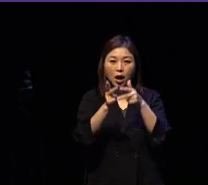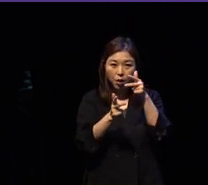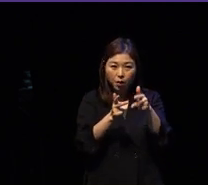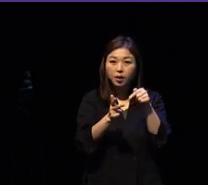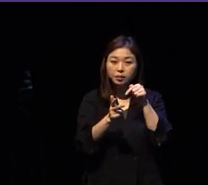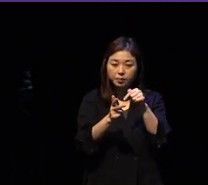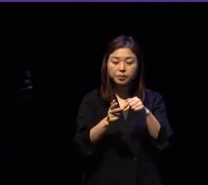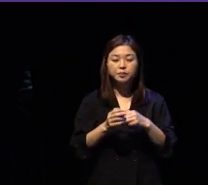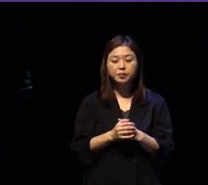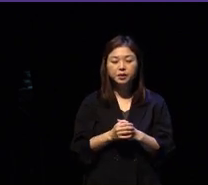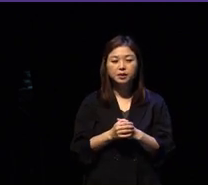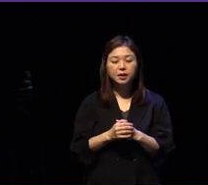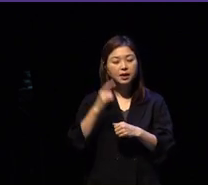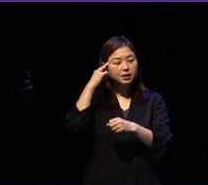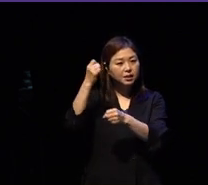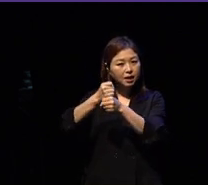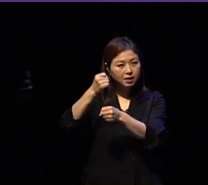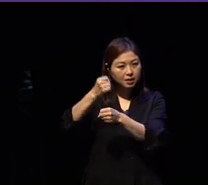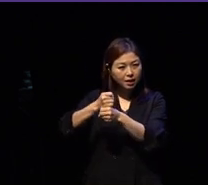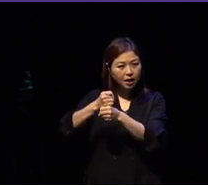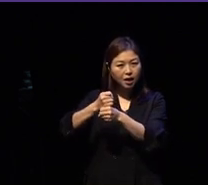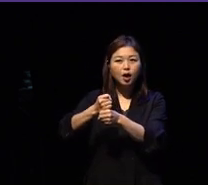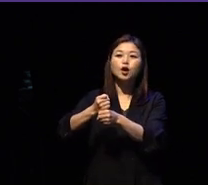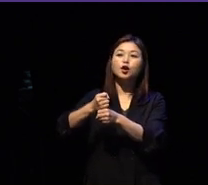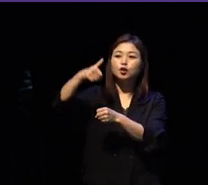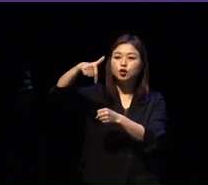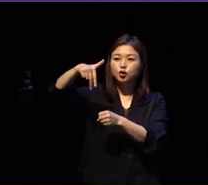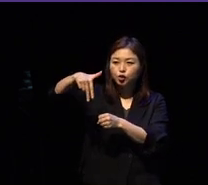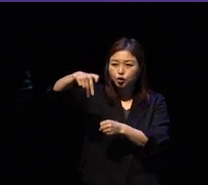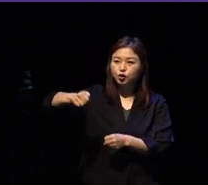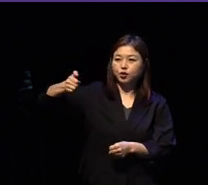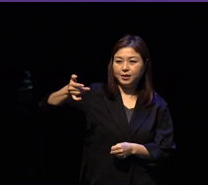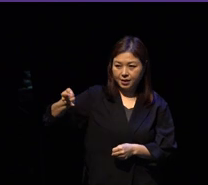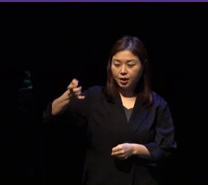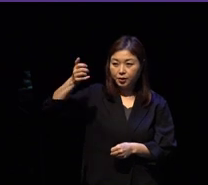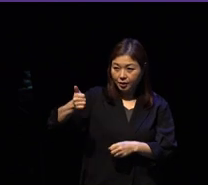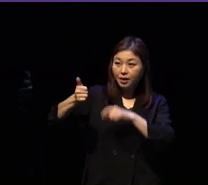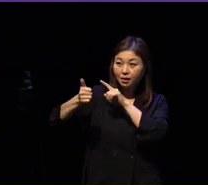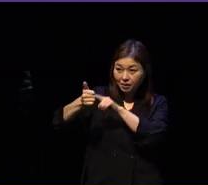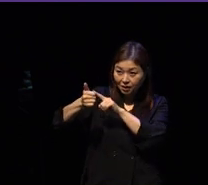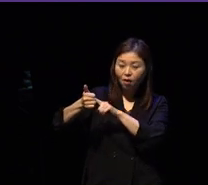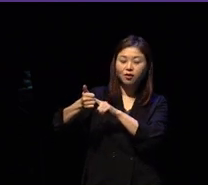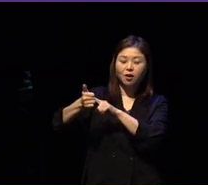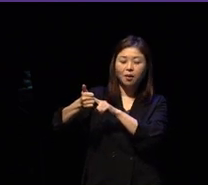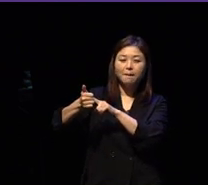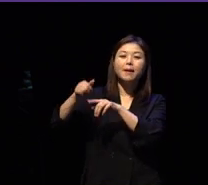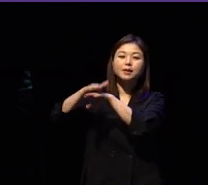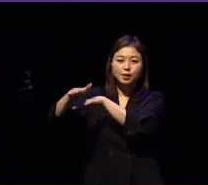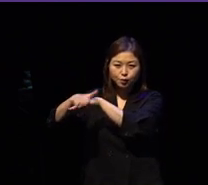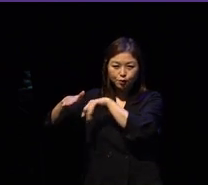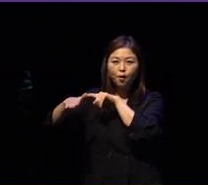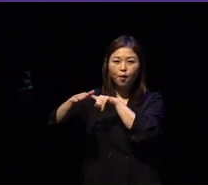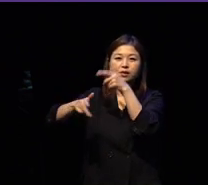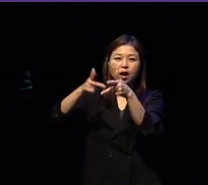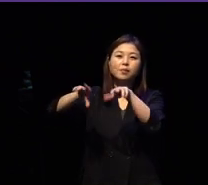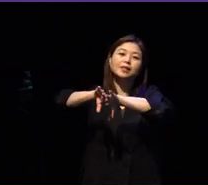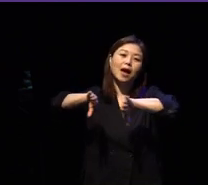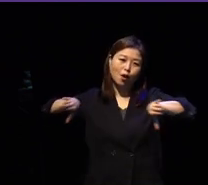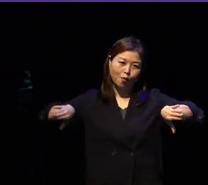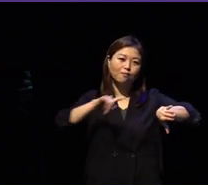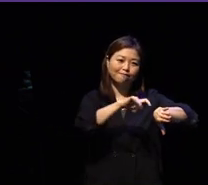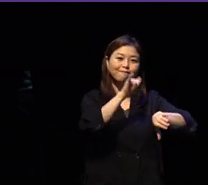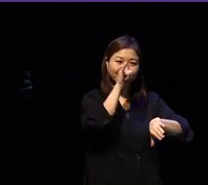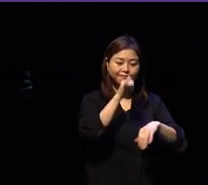창작 주체형 사업들 안에서 소화할 수 있는 그런 방식으로 현재 사업들이 설계되어 있다라고 보시면